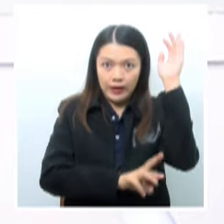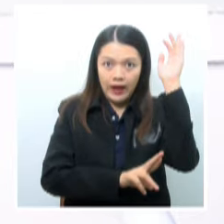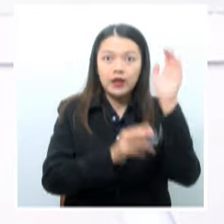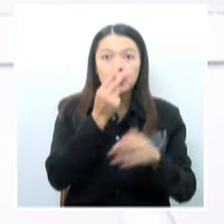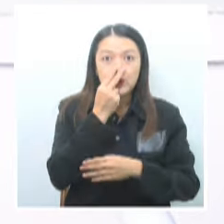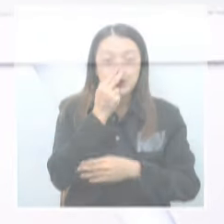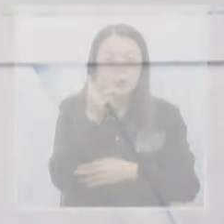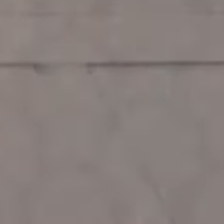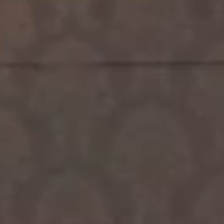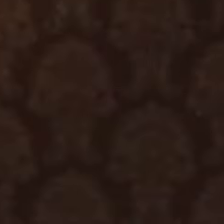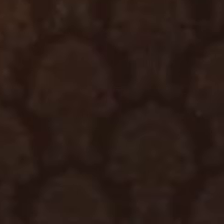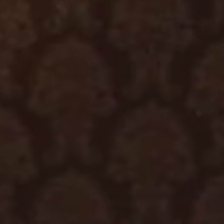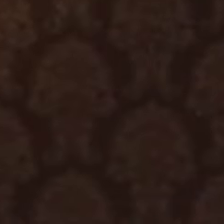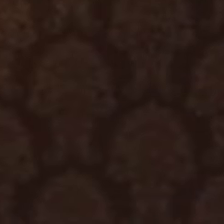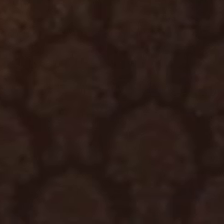รับชมกันค่ะ